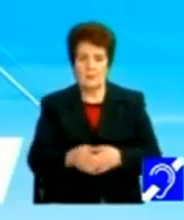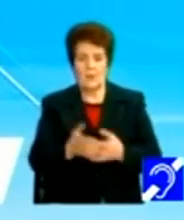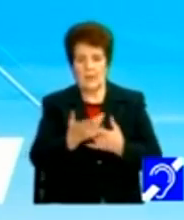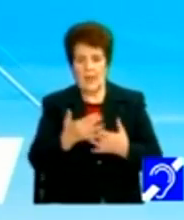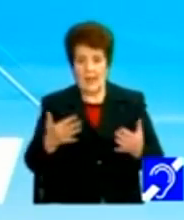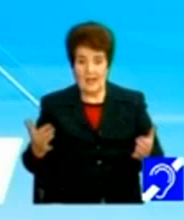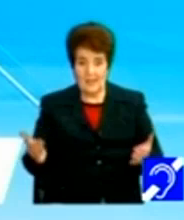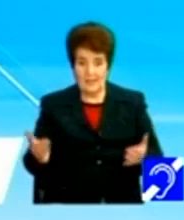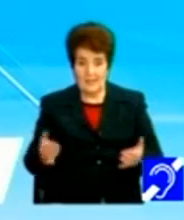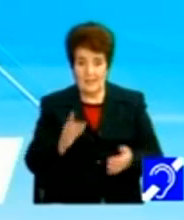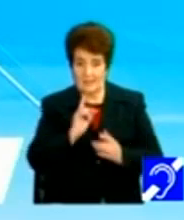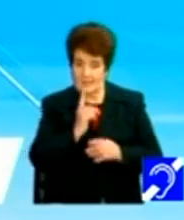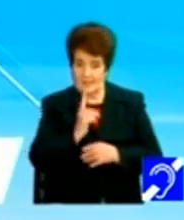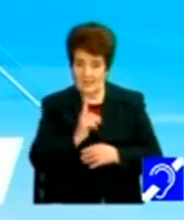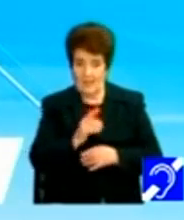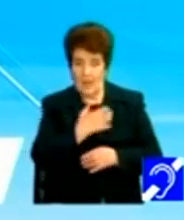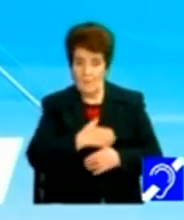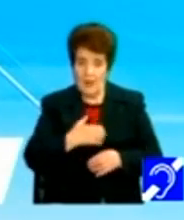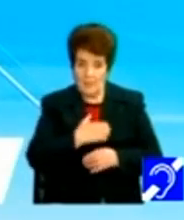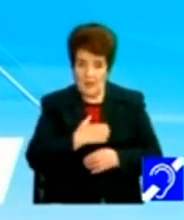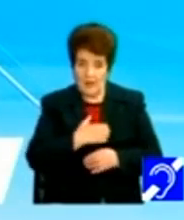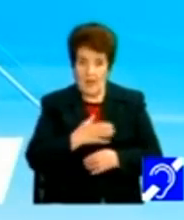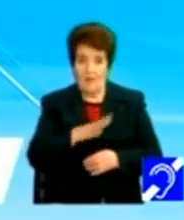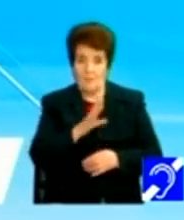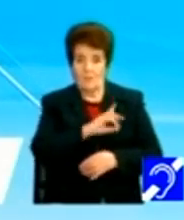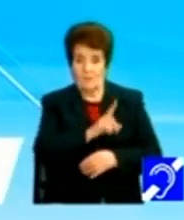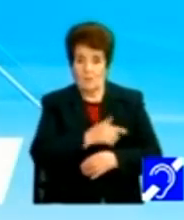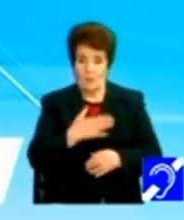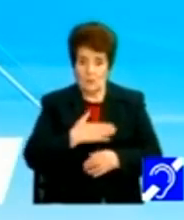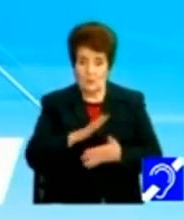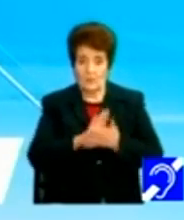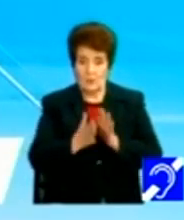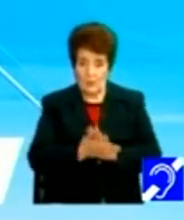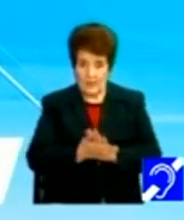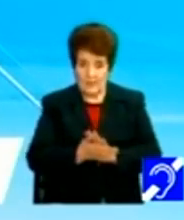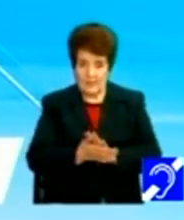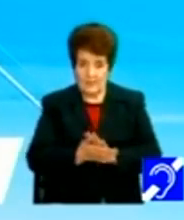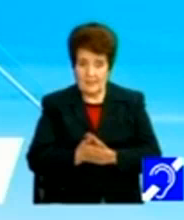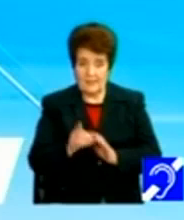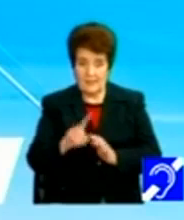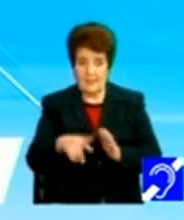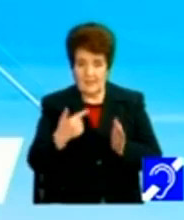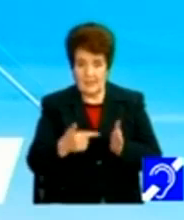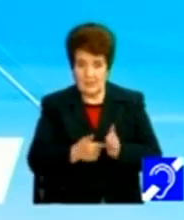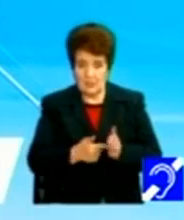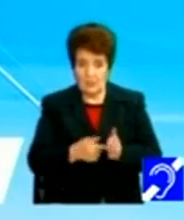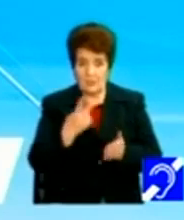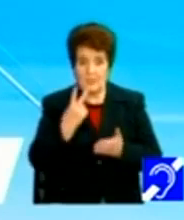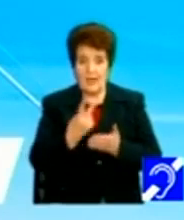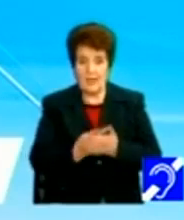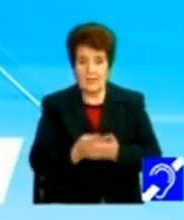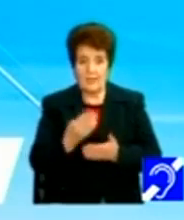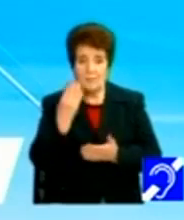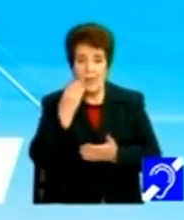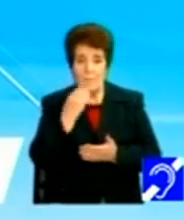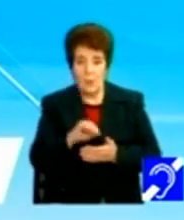ajutoare sociale strict de la primărie. Și a fost efortul nostru. Situația nevoiașilor din municipiul Chișinău s-a arătat a fi totuși mult